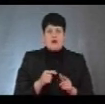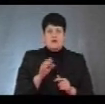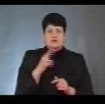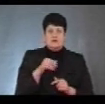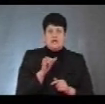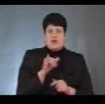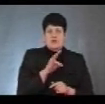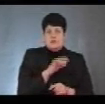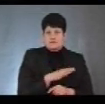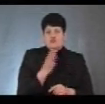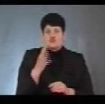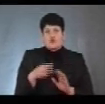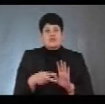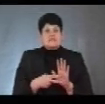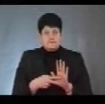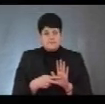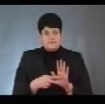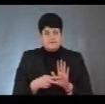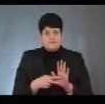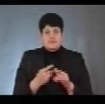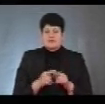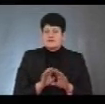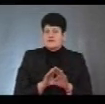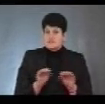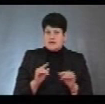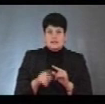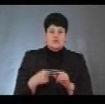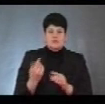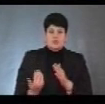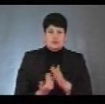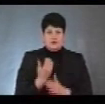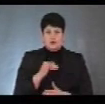– 47. І на цьому у мене все. Наступний випуск новин на